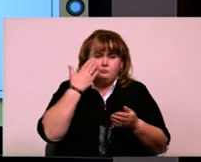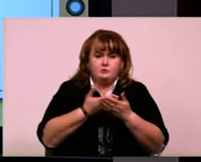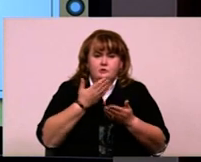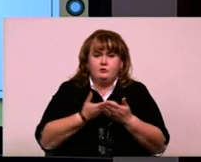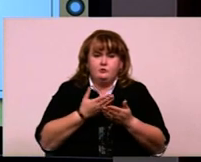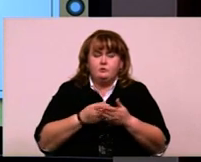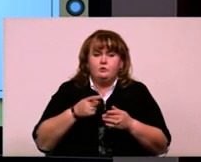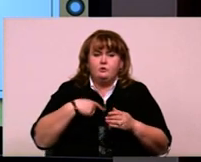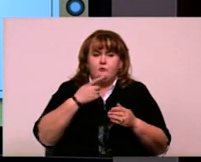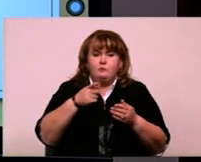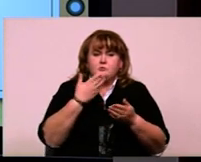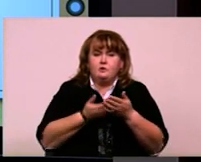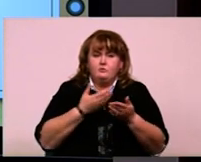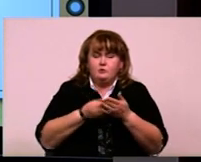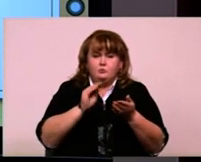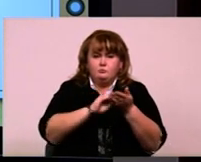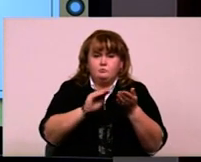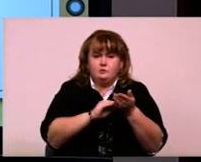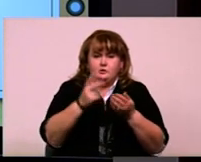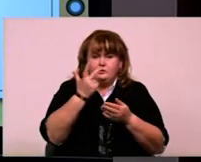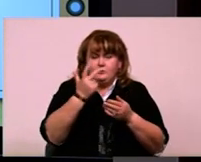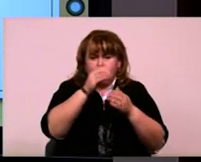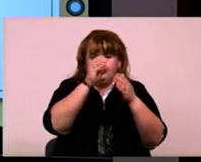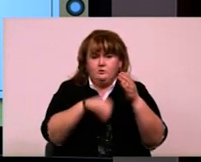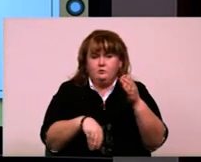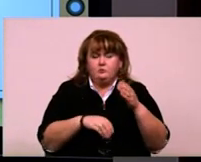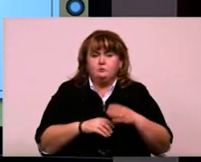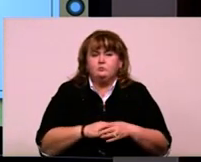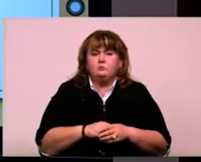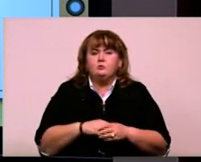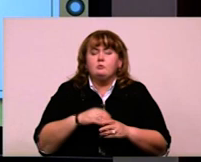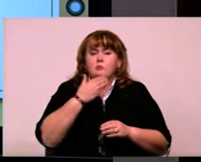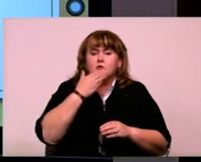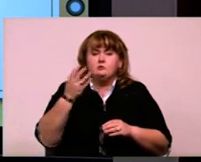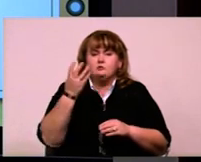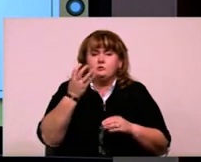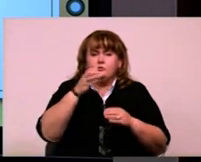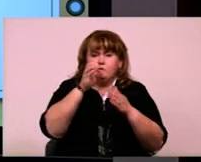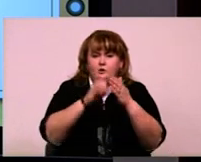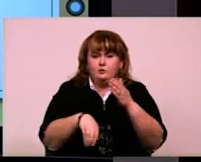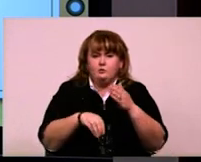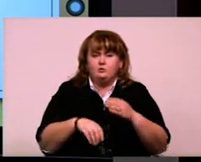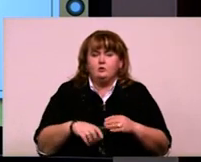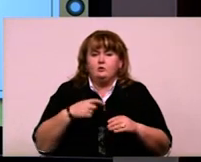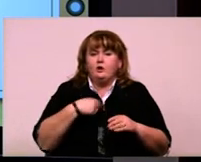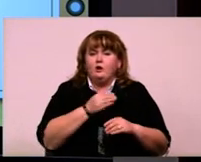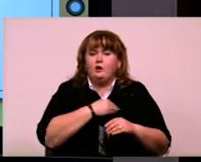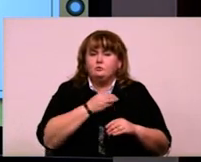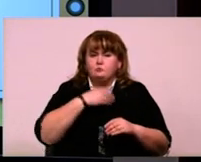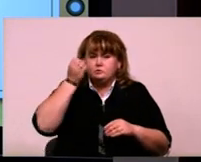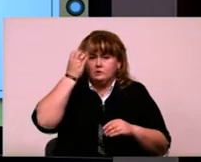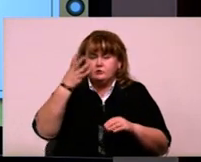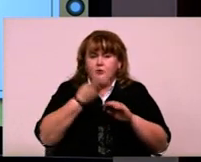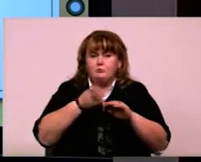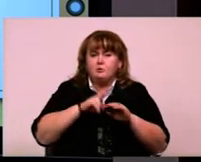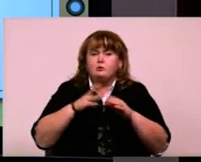представлениям, я вам советую записать в третью колонку. И последняя, четвертая колонка «Я хочу знать об